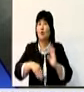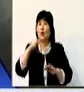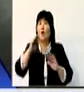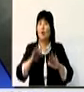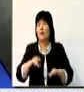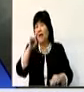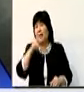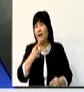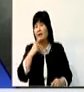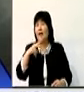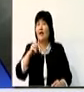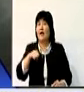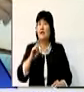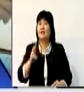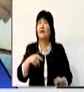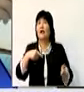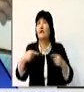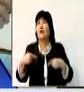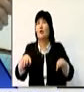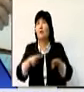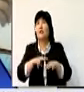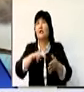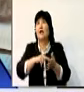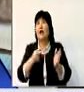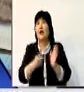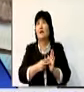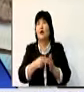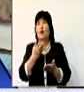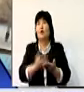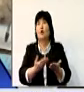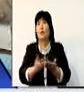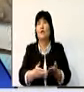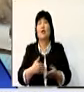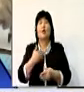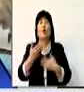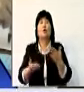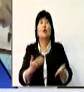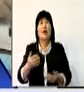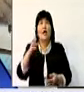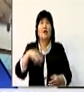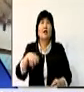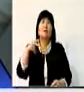органдарға қазақ тілінің латын қарпіне негізделген бірыңғай стандартты жобасына ұсыныстар жолданды. Елімізде